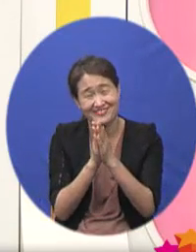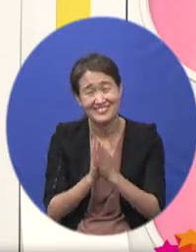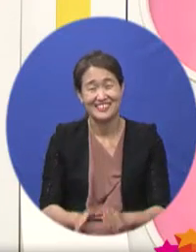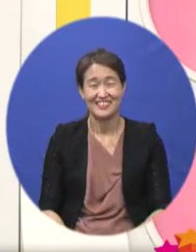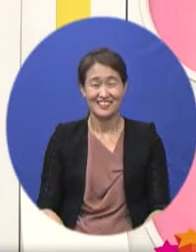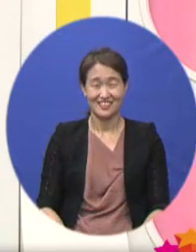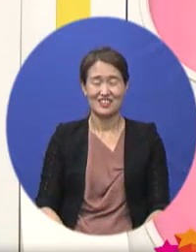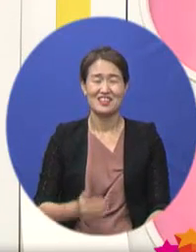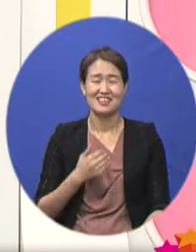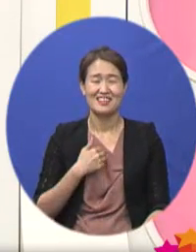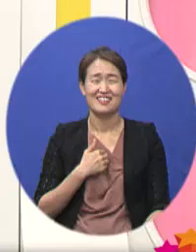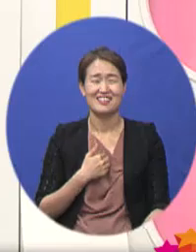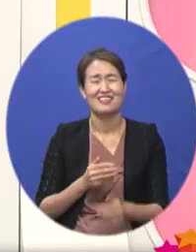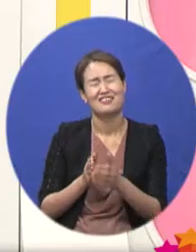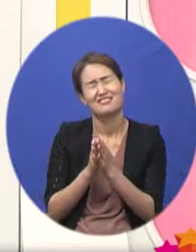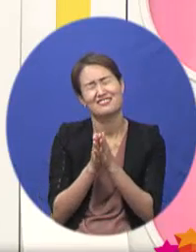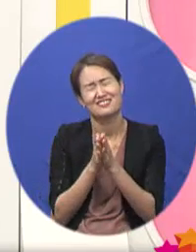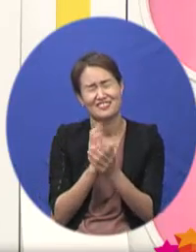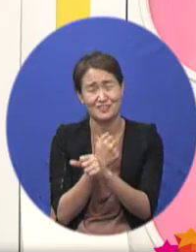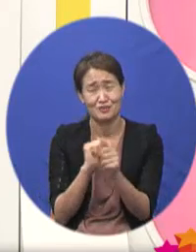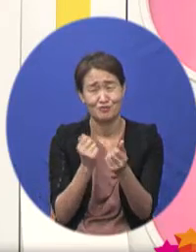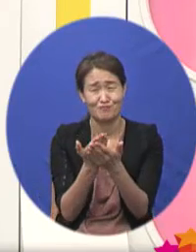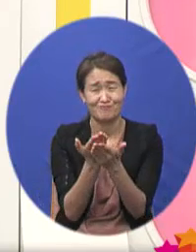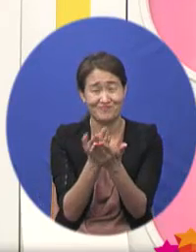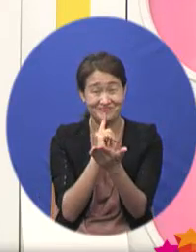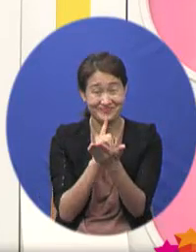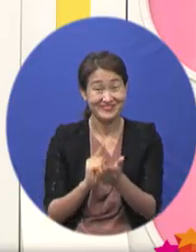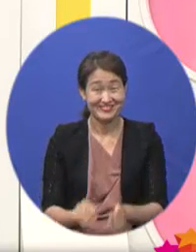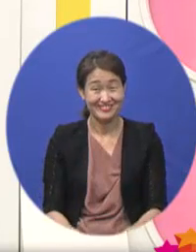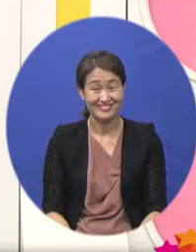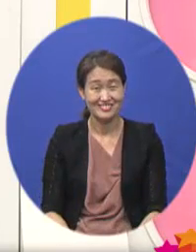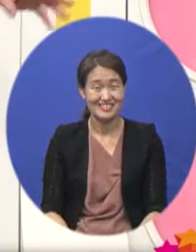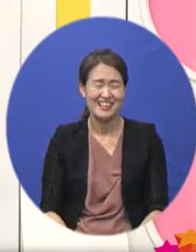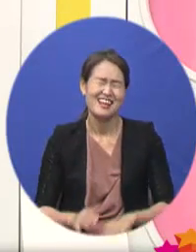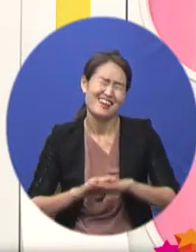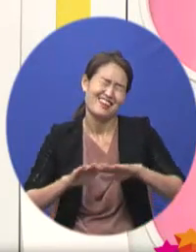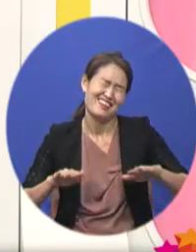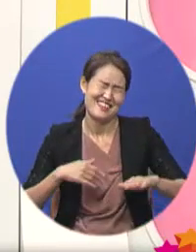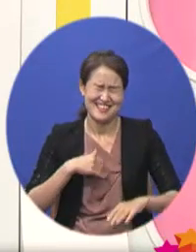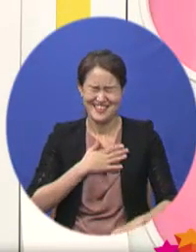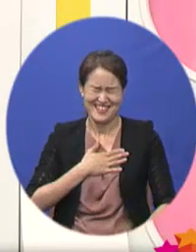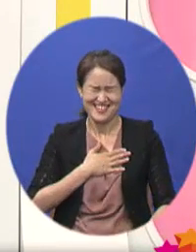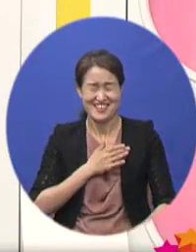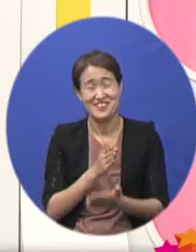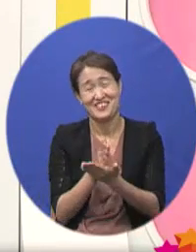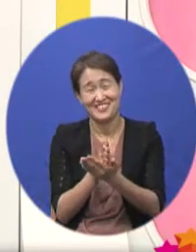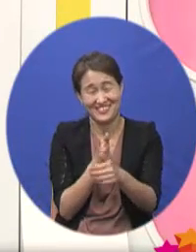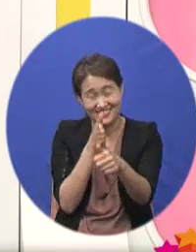우리가 용서해달라고 용서해달라고. 아이, 예. 빨리 풀어지셔야지 삐지게.